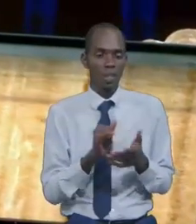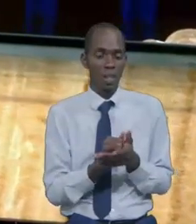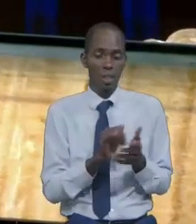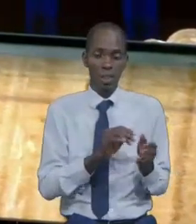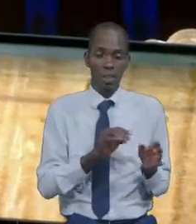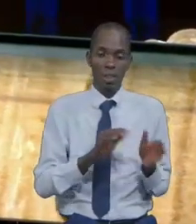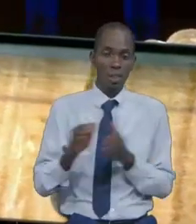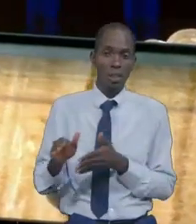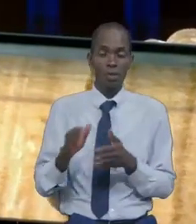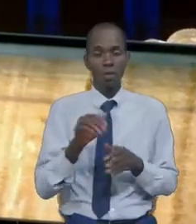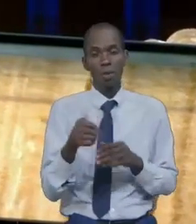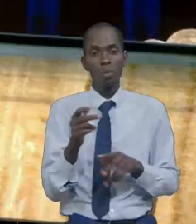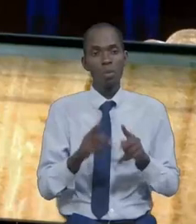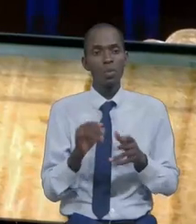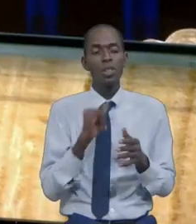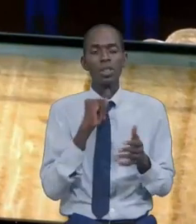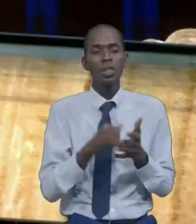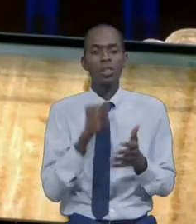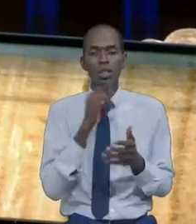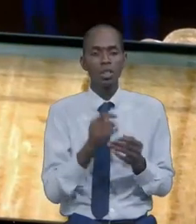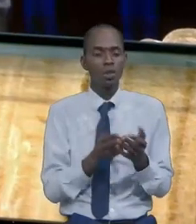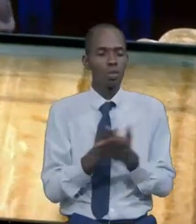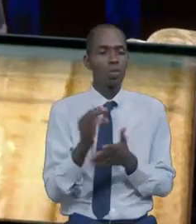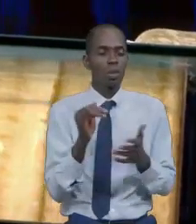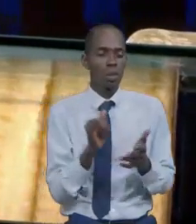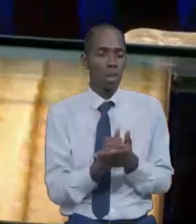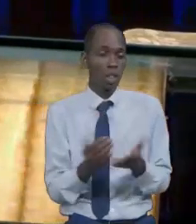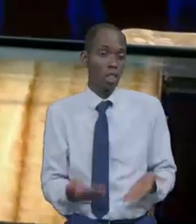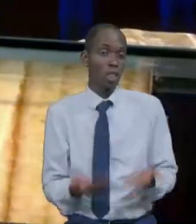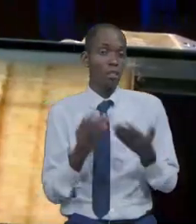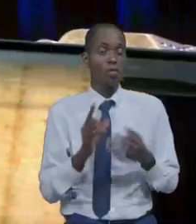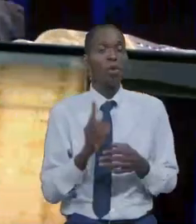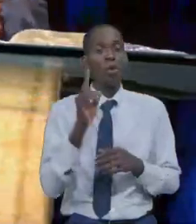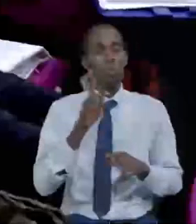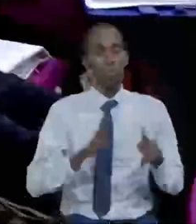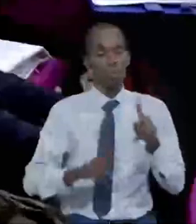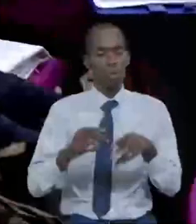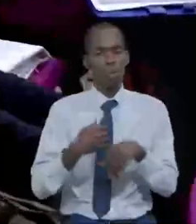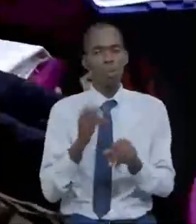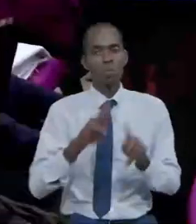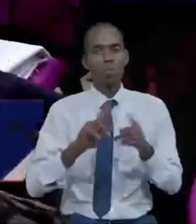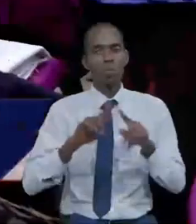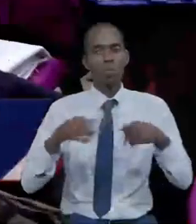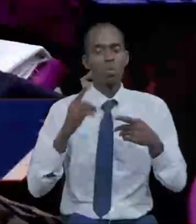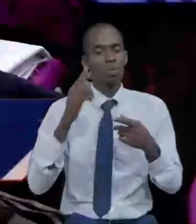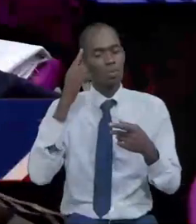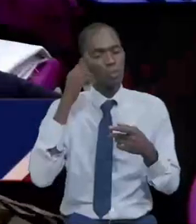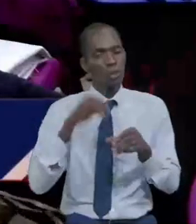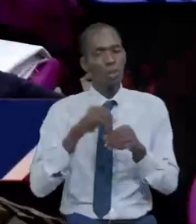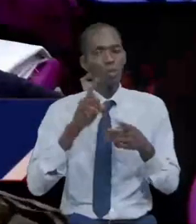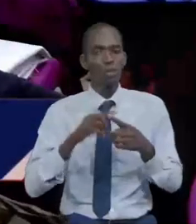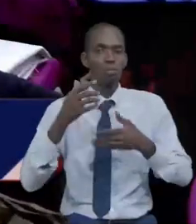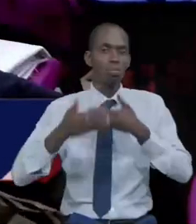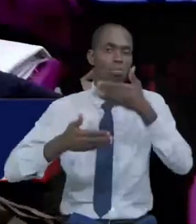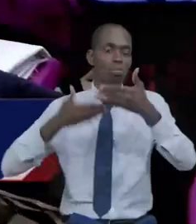qui fait avancer les gens, qui fait progresser les gens. Nous allons voir trois sections ici. 1. Dis la